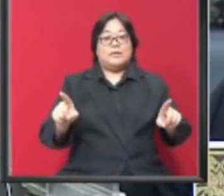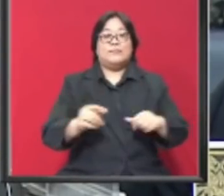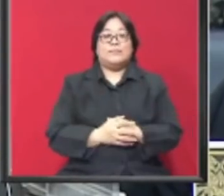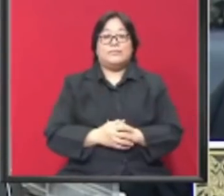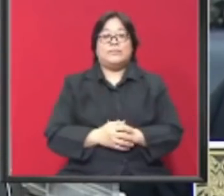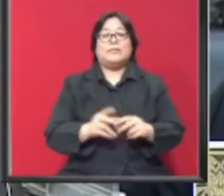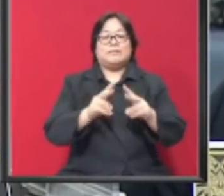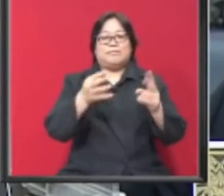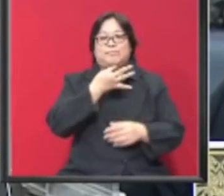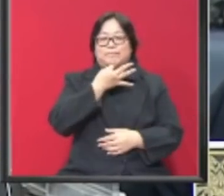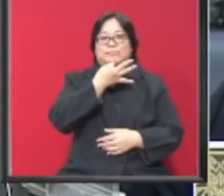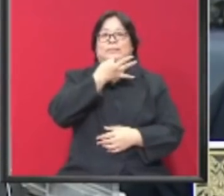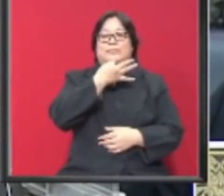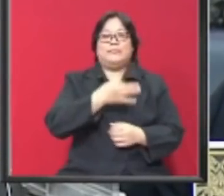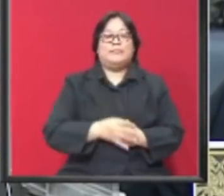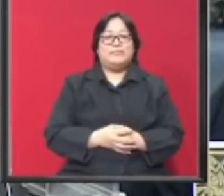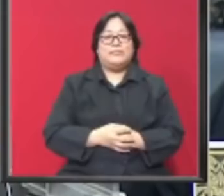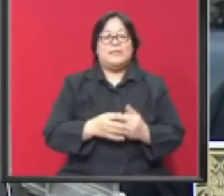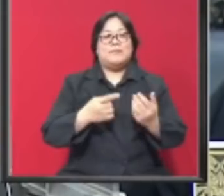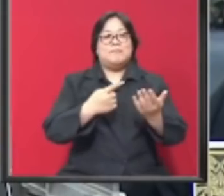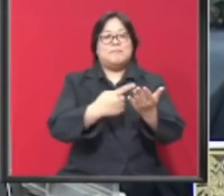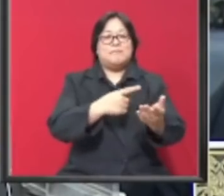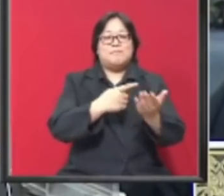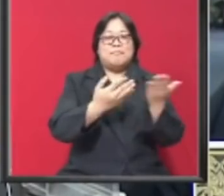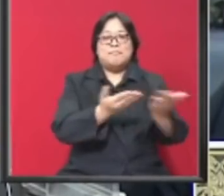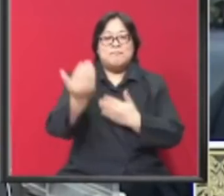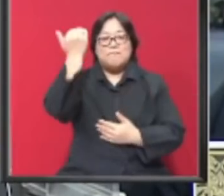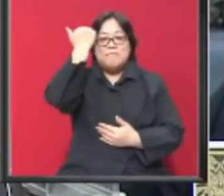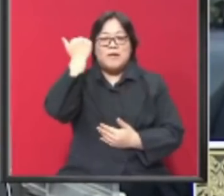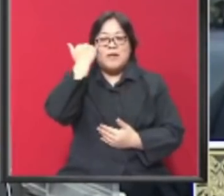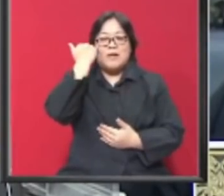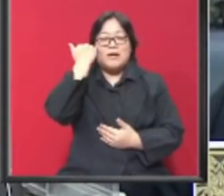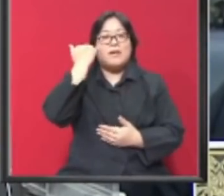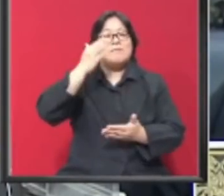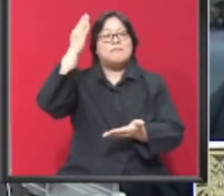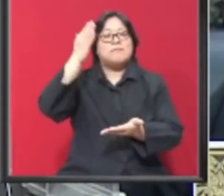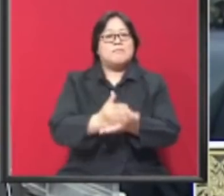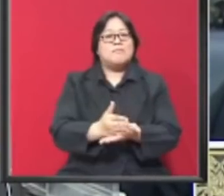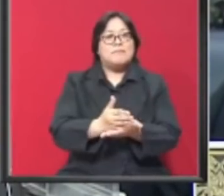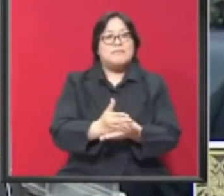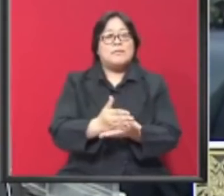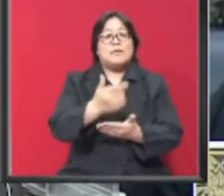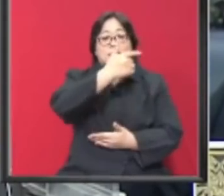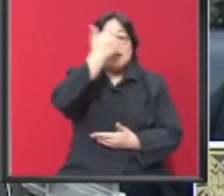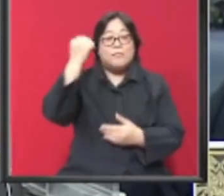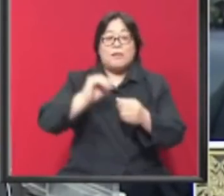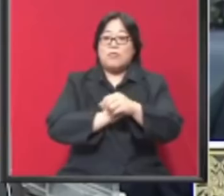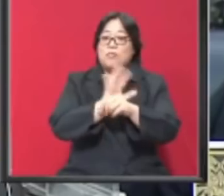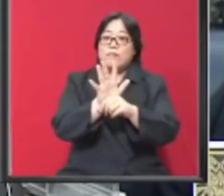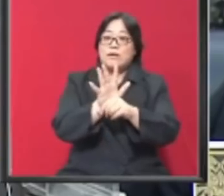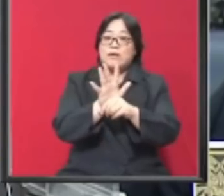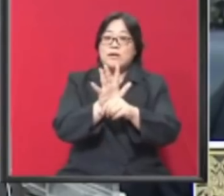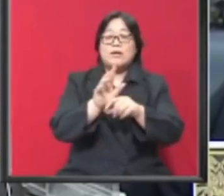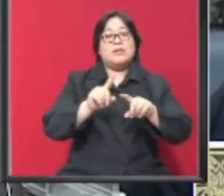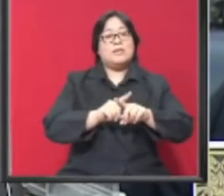Ama beli pembicaraan di Mahkamah dihentikan granaco with